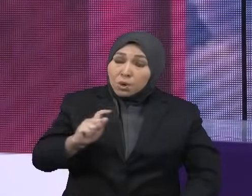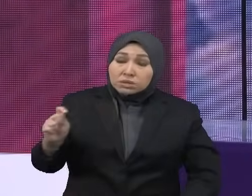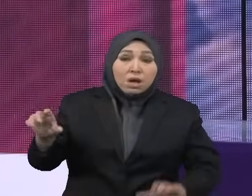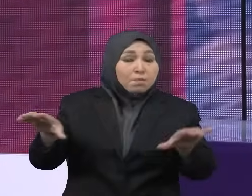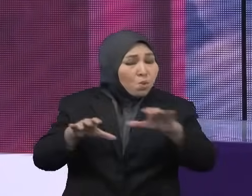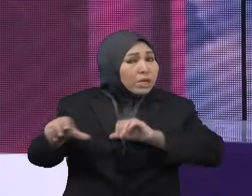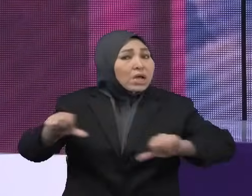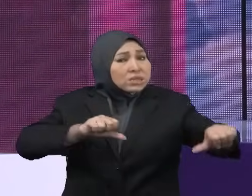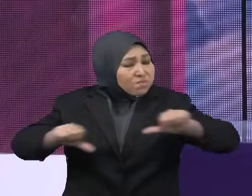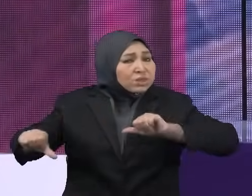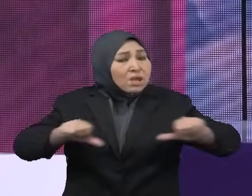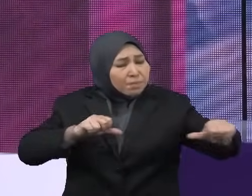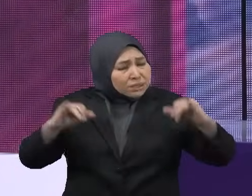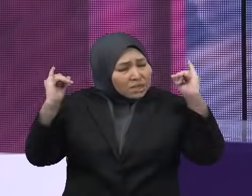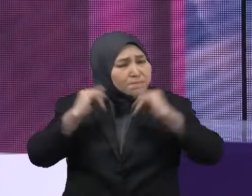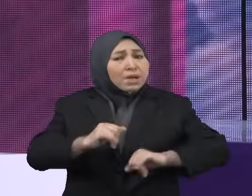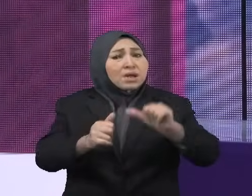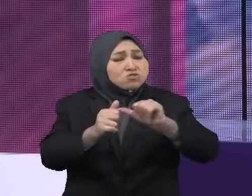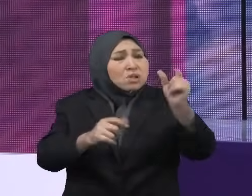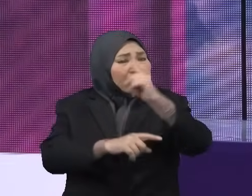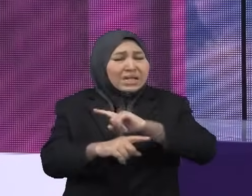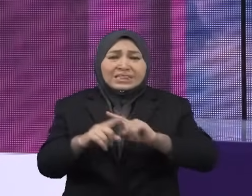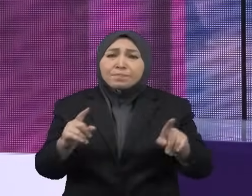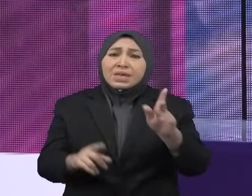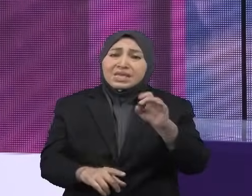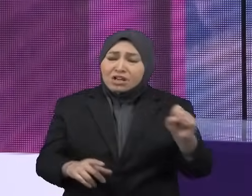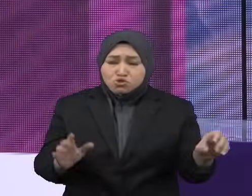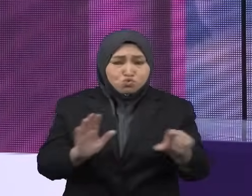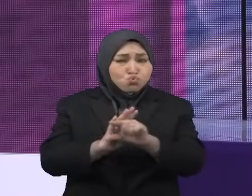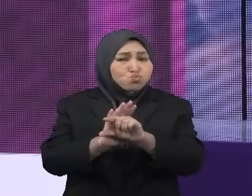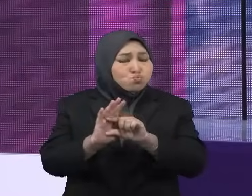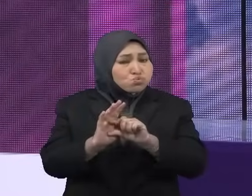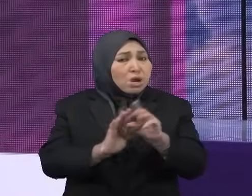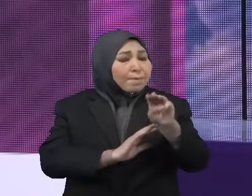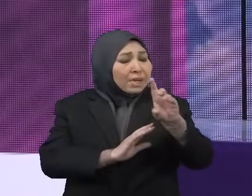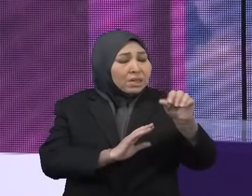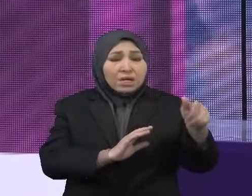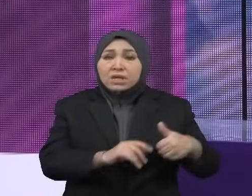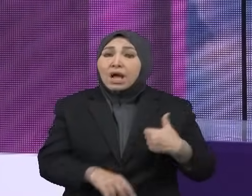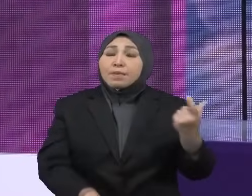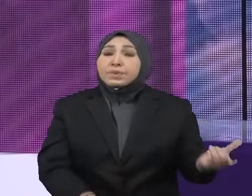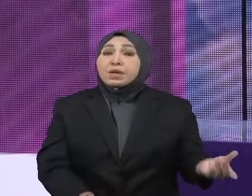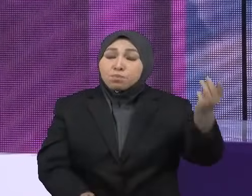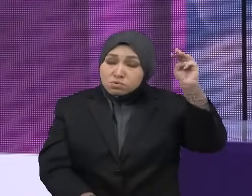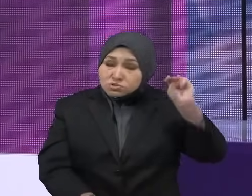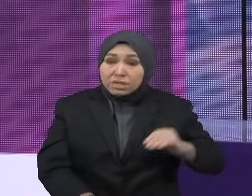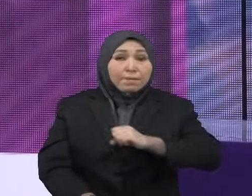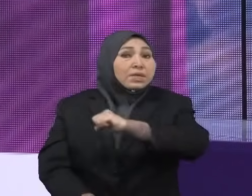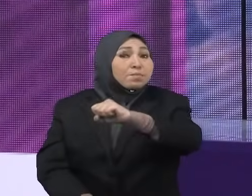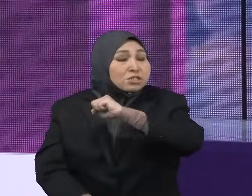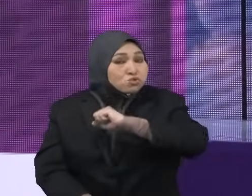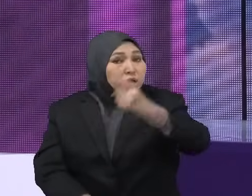membuat aktiviti-aktiviti ibadah harian. Tetapi dalam kes Surah Al-Ma'idah ini, bila Nabi Musa nak pergi berjuang